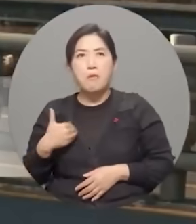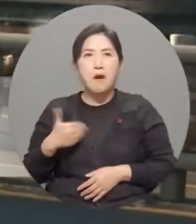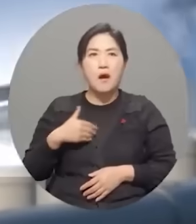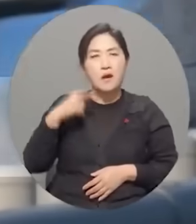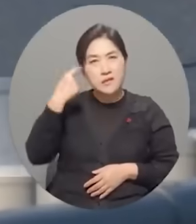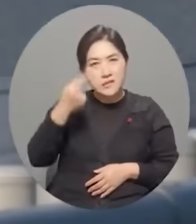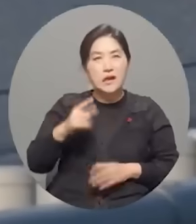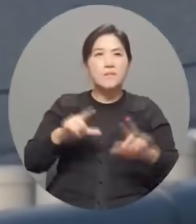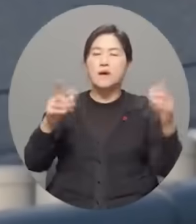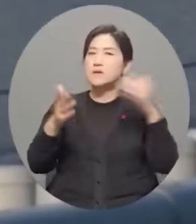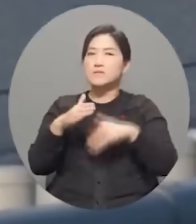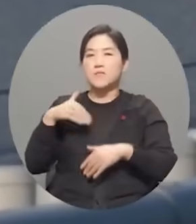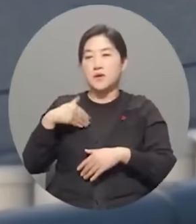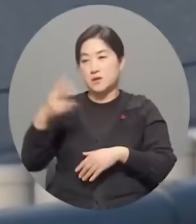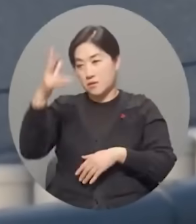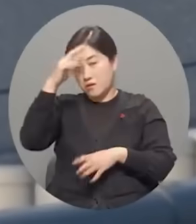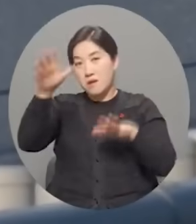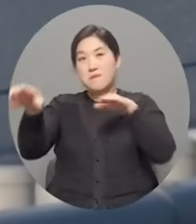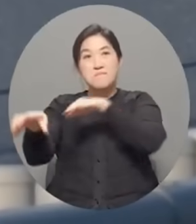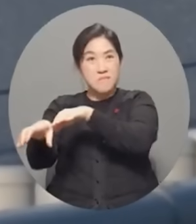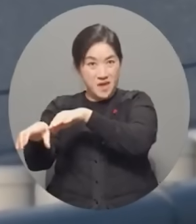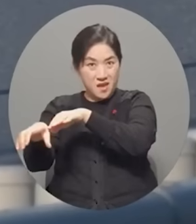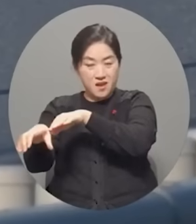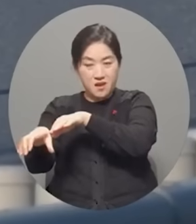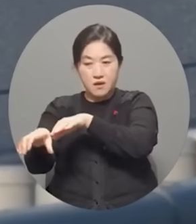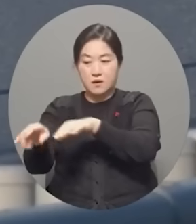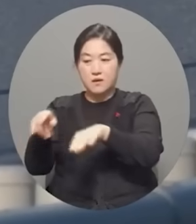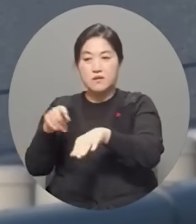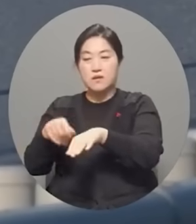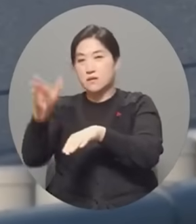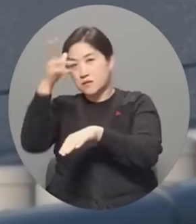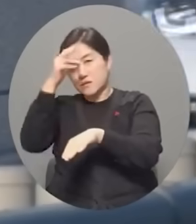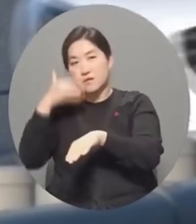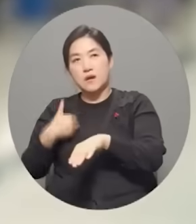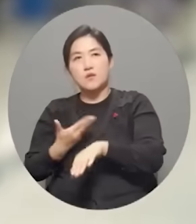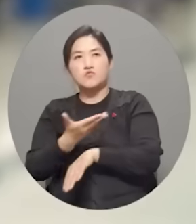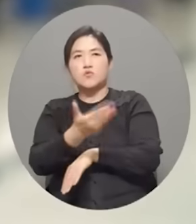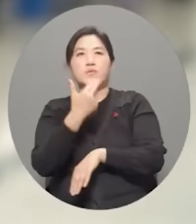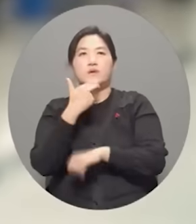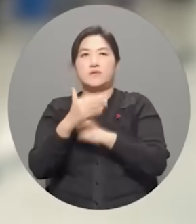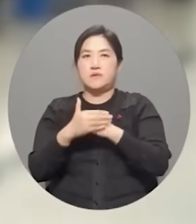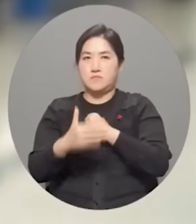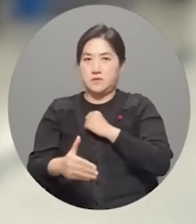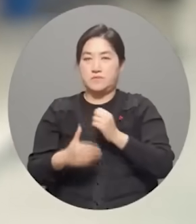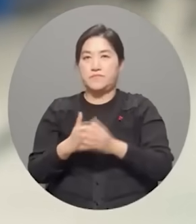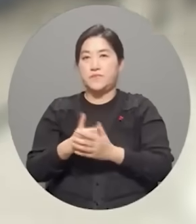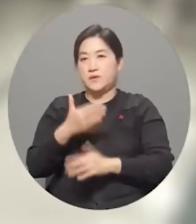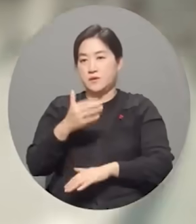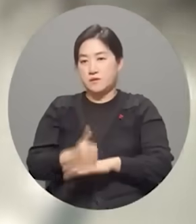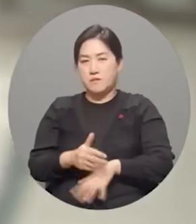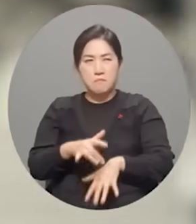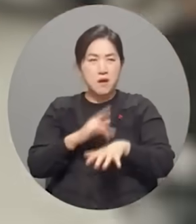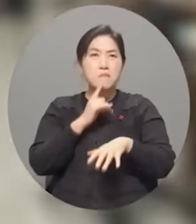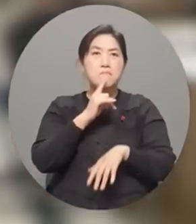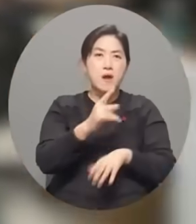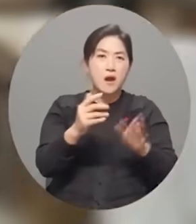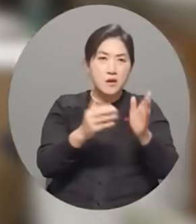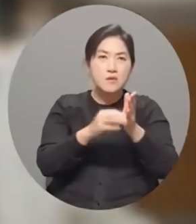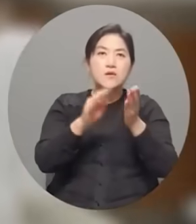없었습니다. 경찰차와 사고가 났지만 정작 경찰이 알리지 않은 겁니다. 결국